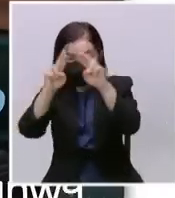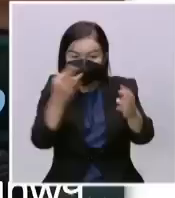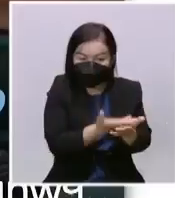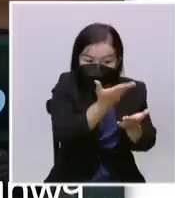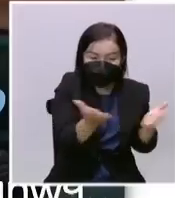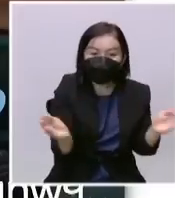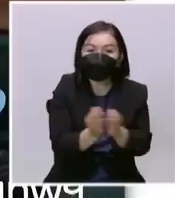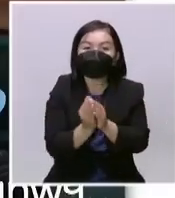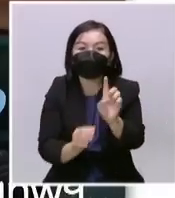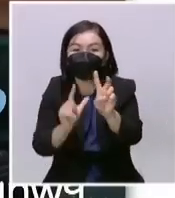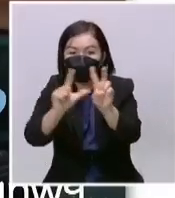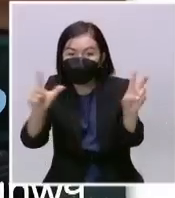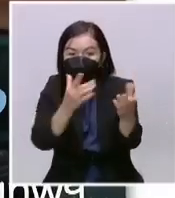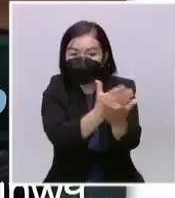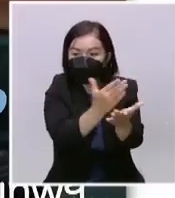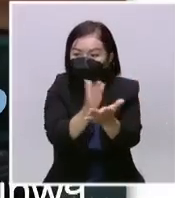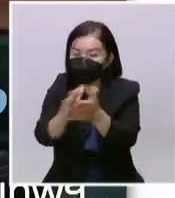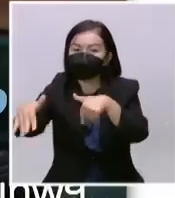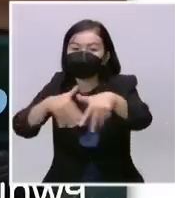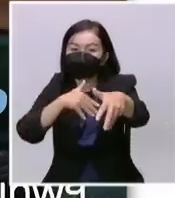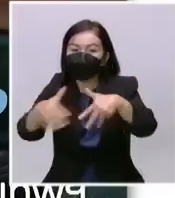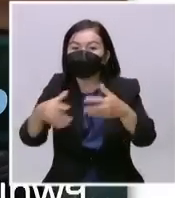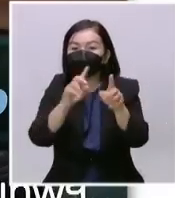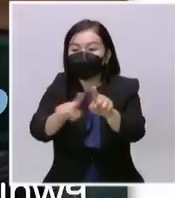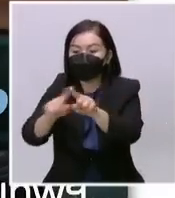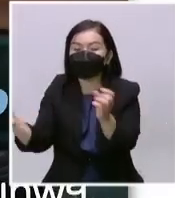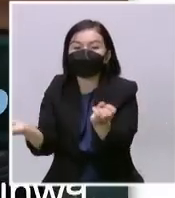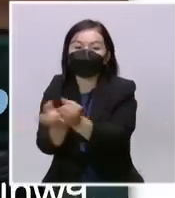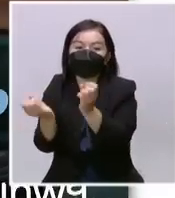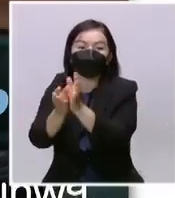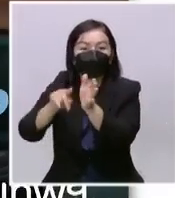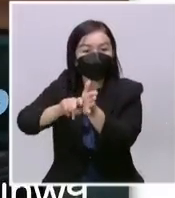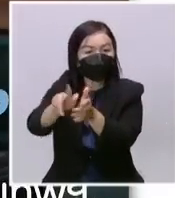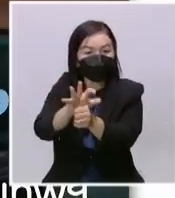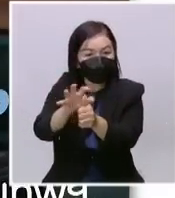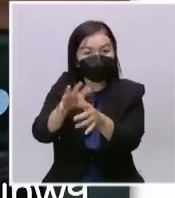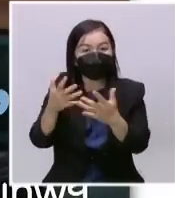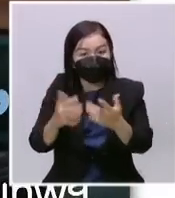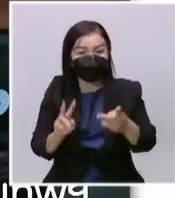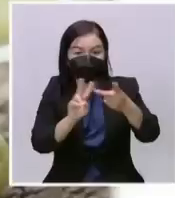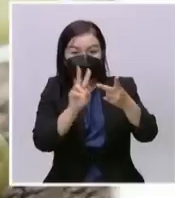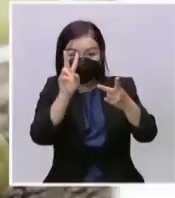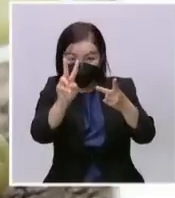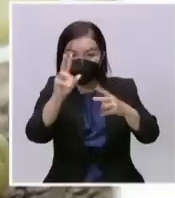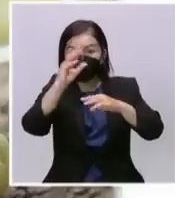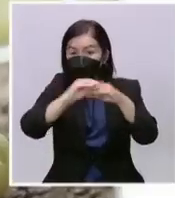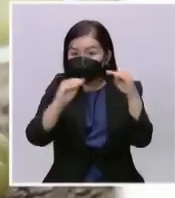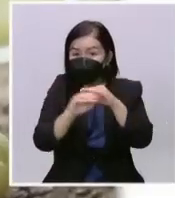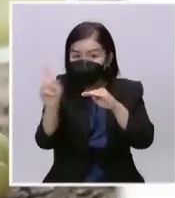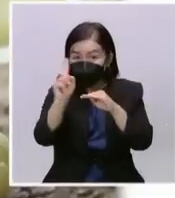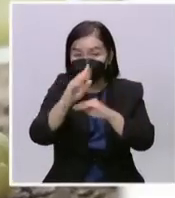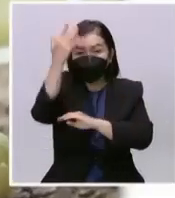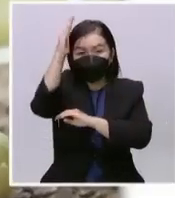กล่องนะครับซึ่งก็จะนำไปแจกจ่ายให้กับผู้ที่ได้รับผลกระทบครับส่วนอีกหนึ่งโครงการก็คือปลูกฟ้าทลายโจ